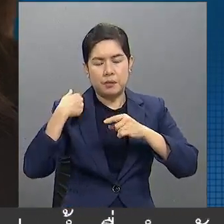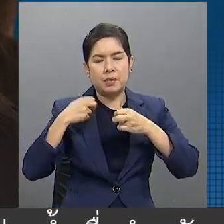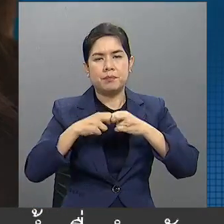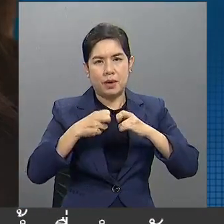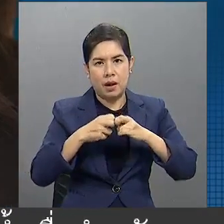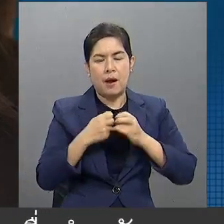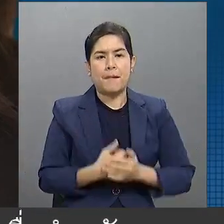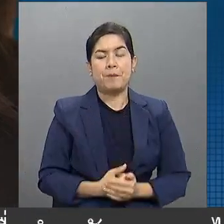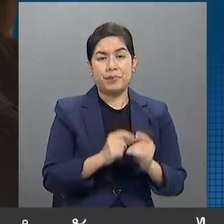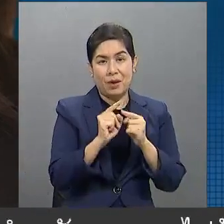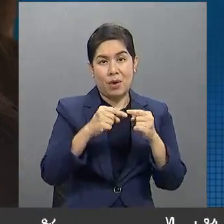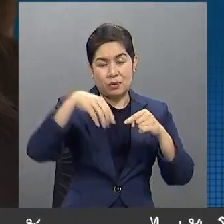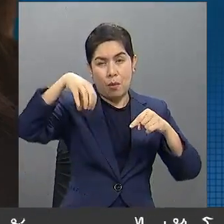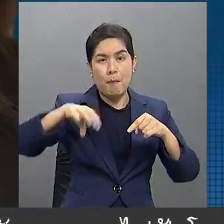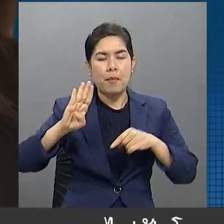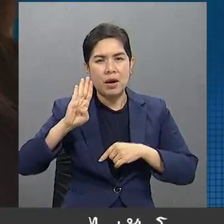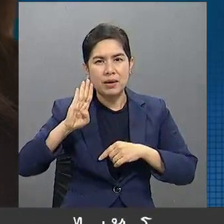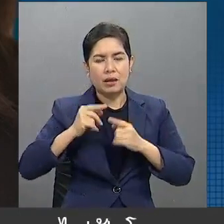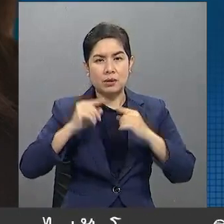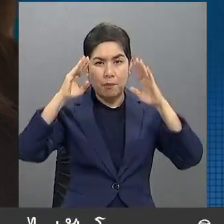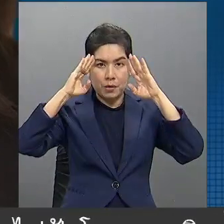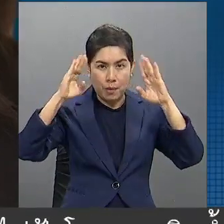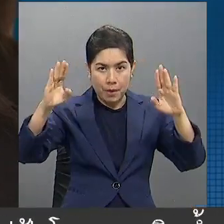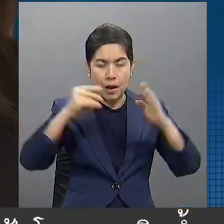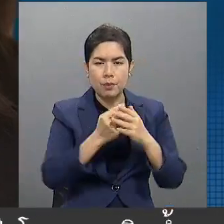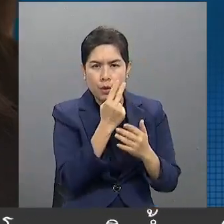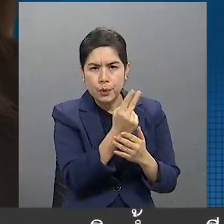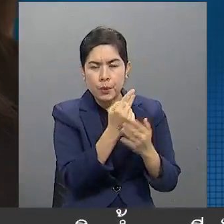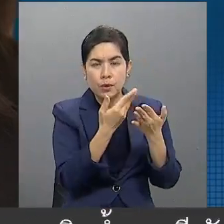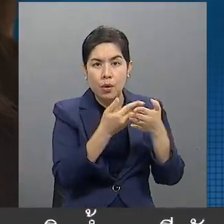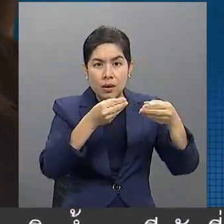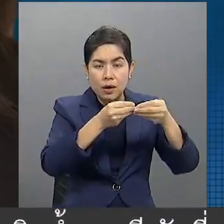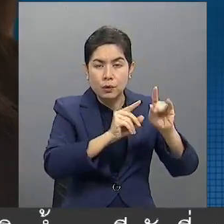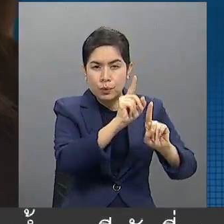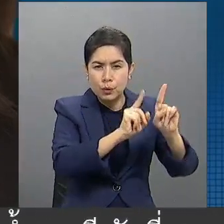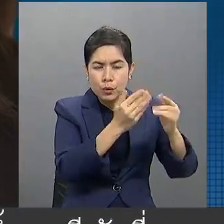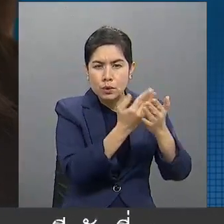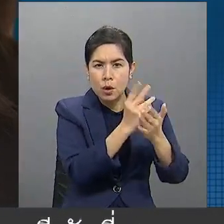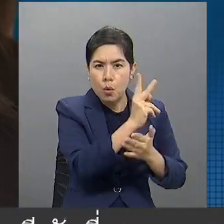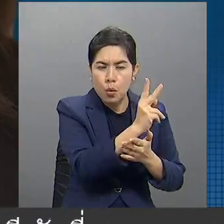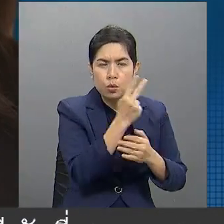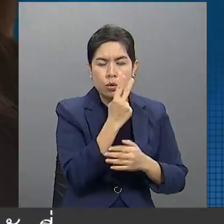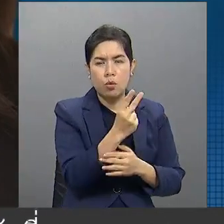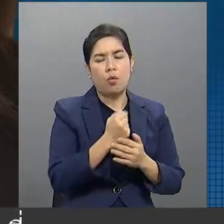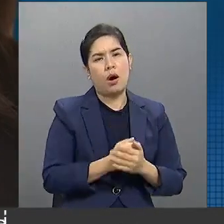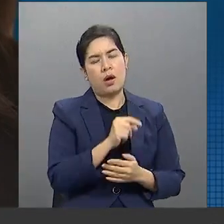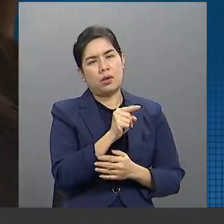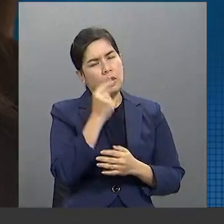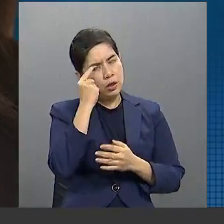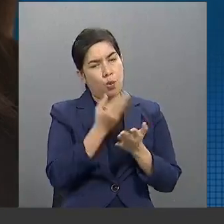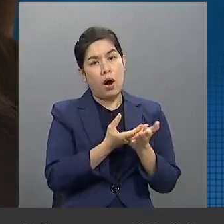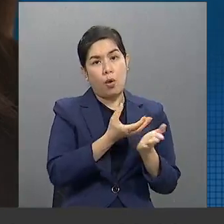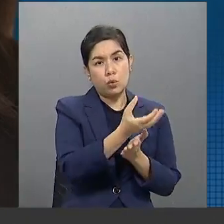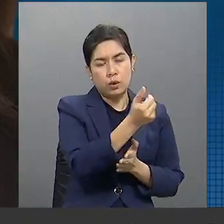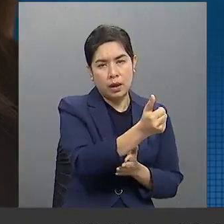หน้าคุณกู้ประเภทไหนที่ที่มีความเสี่ยงน้อยค่ะขายแล้วก็อาจจะได้รับ